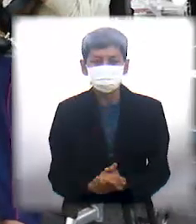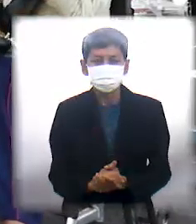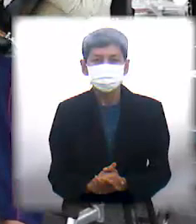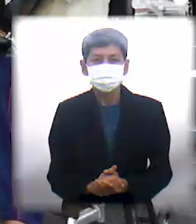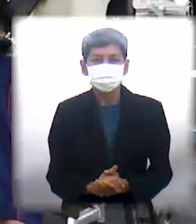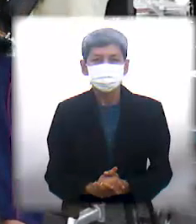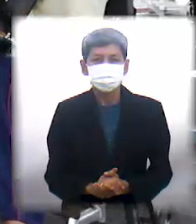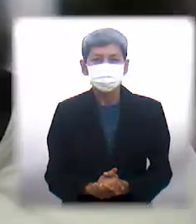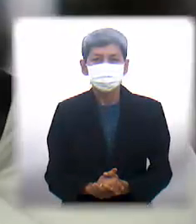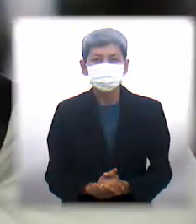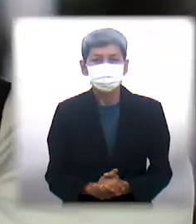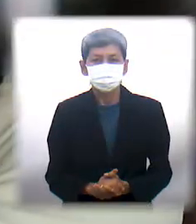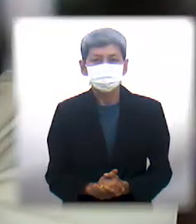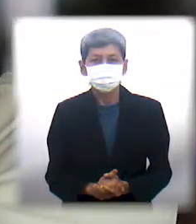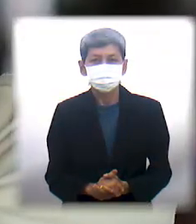แทน